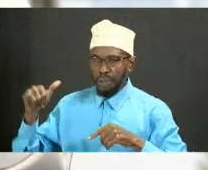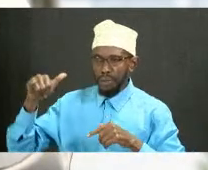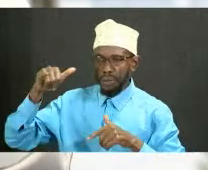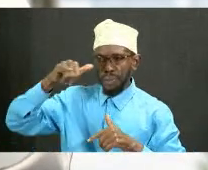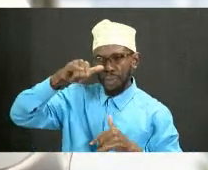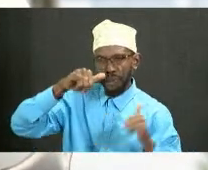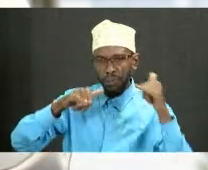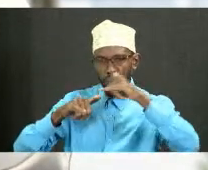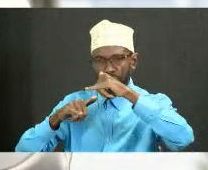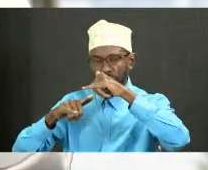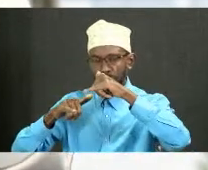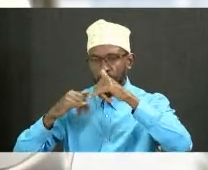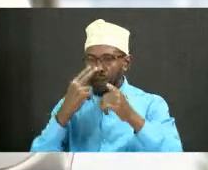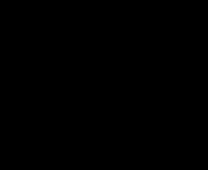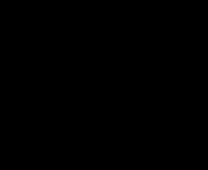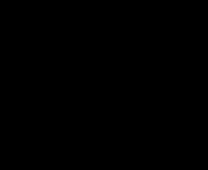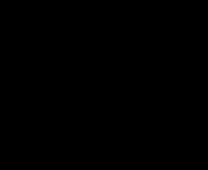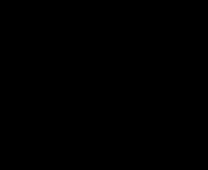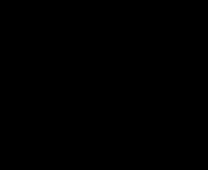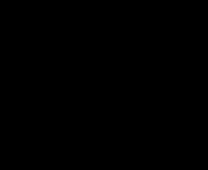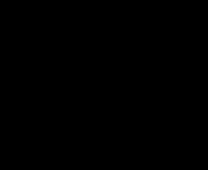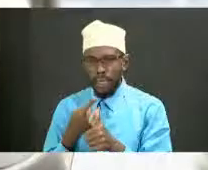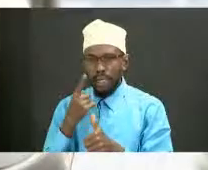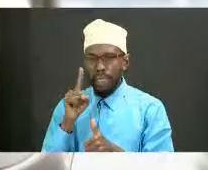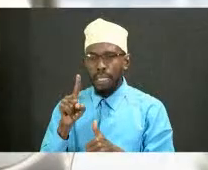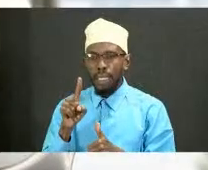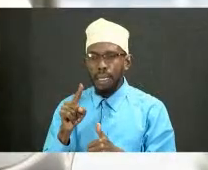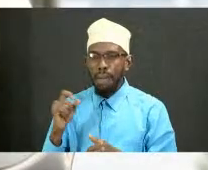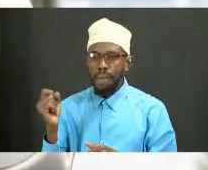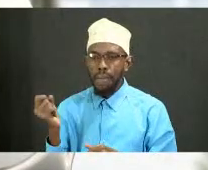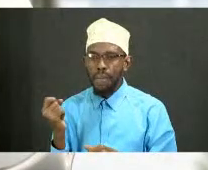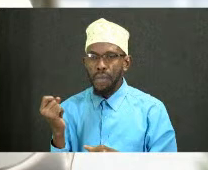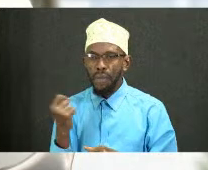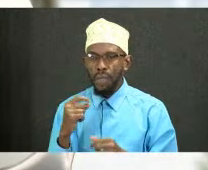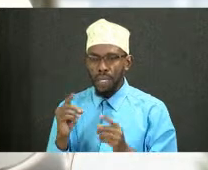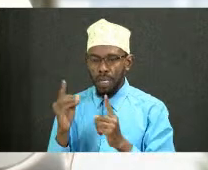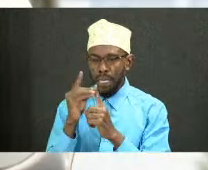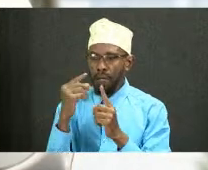ndege, tunaona kuwa kuanzia tarehe 1 Aprili